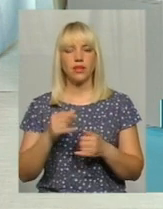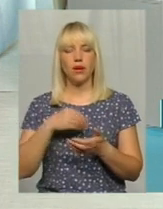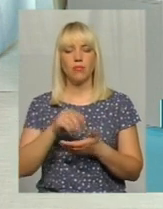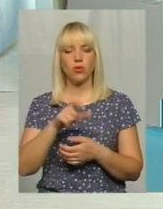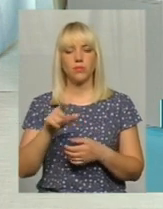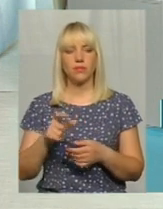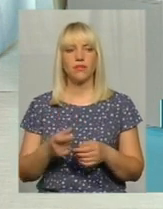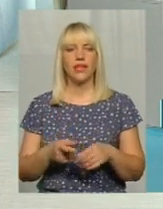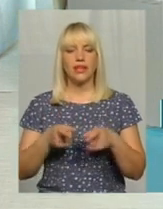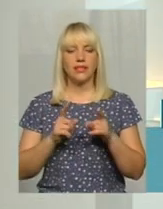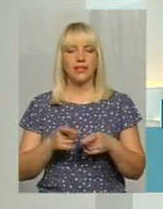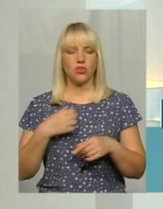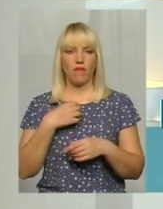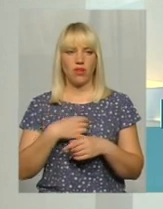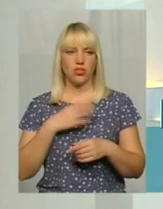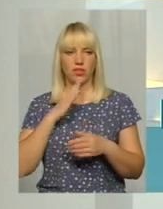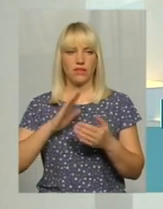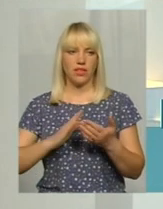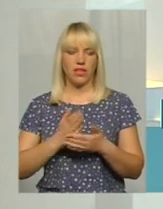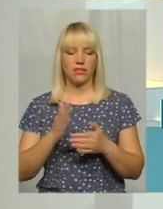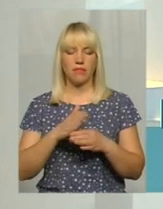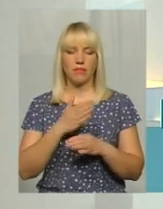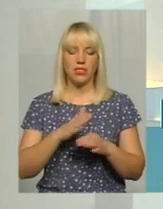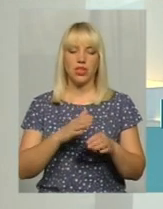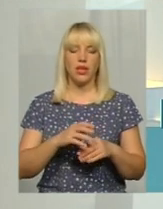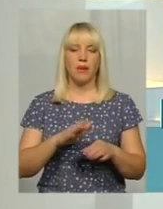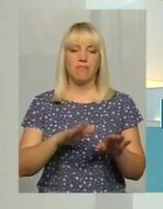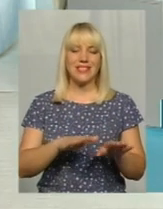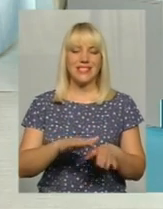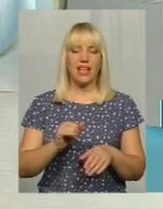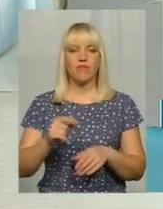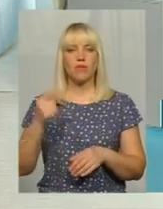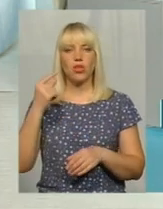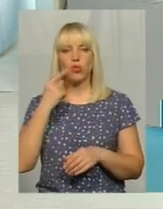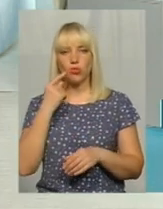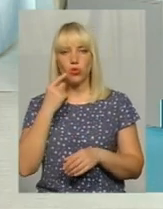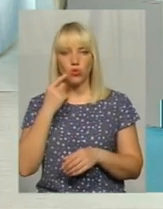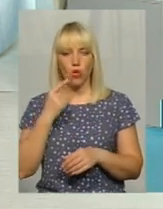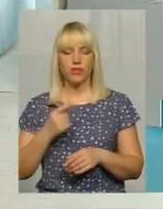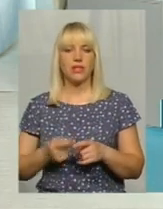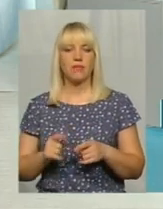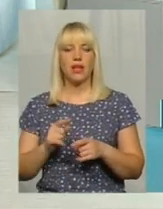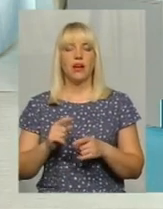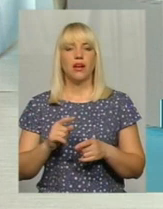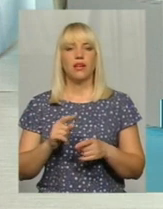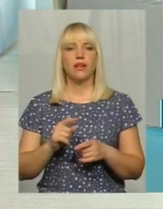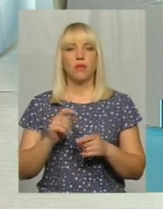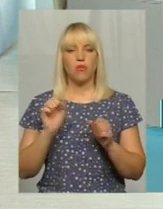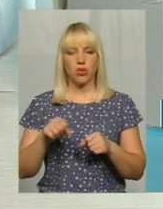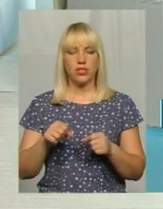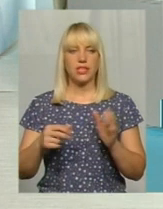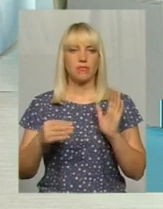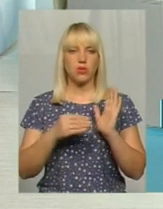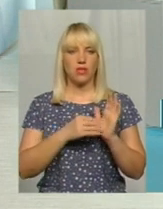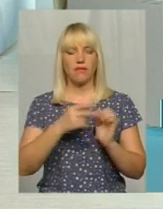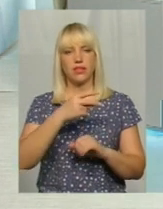дійсно важливо якість. А от між місцевим і добросовісним виробником можемо ставити знак дорівнює? Пані Олександрова, як вважаєте? Ну, на